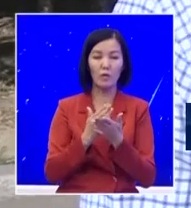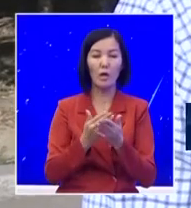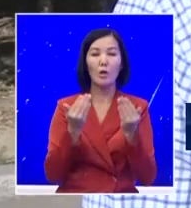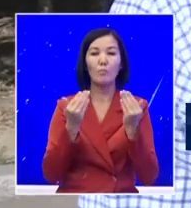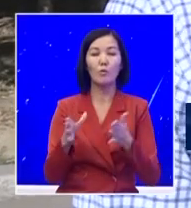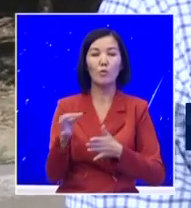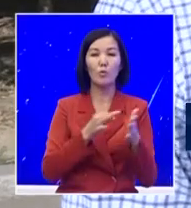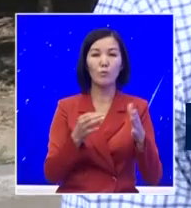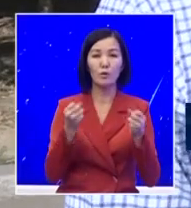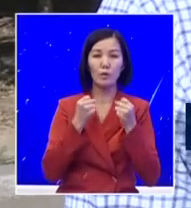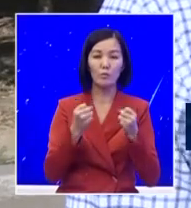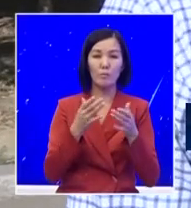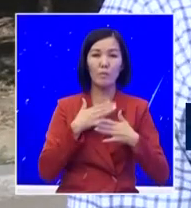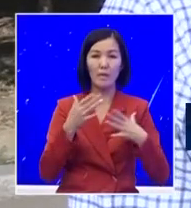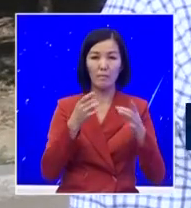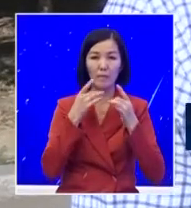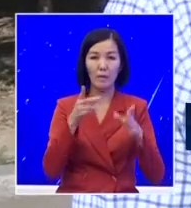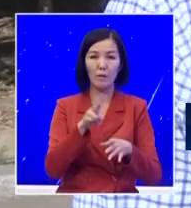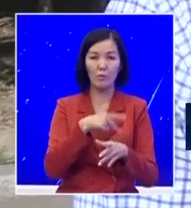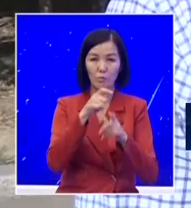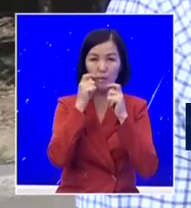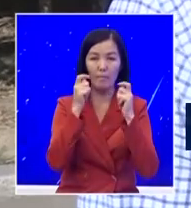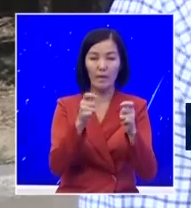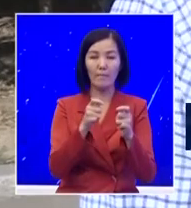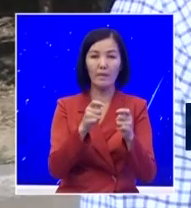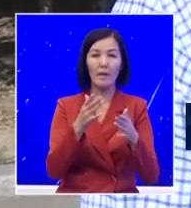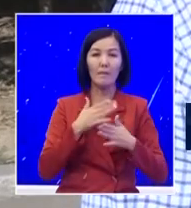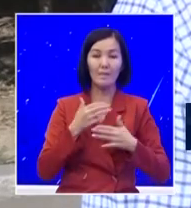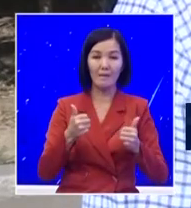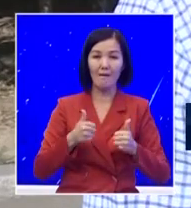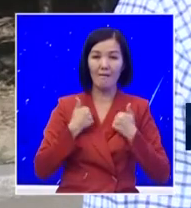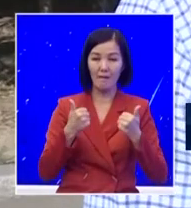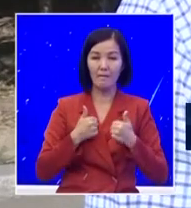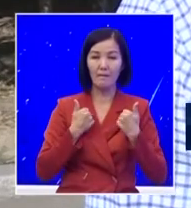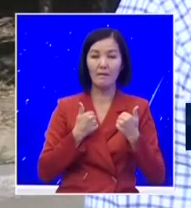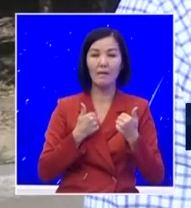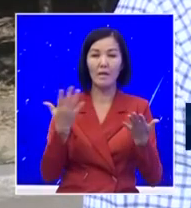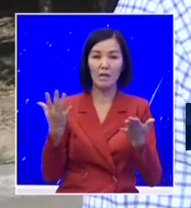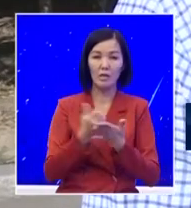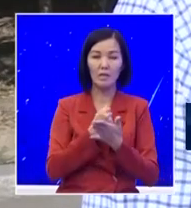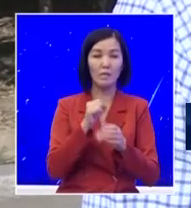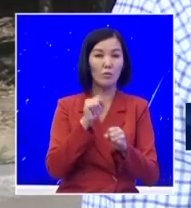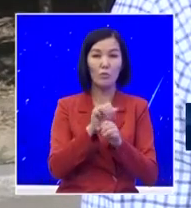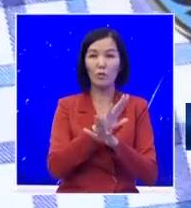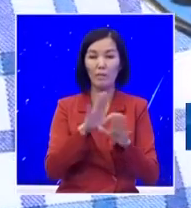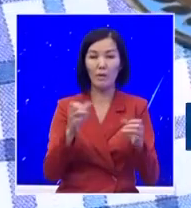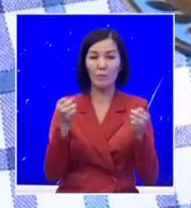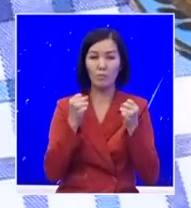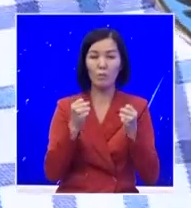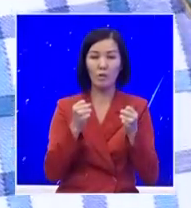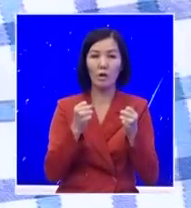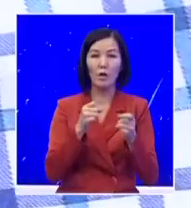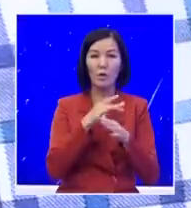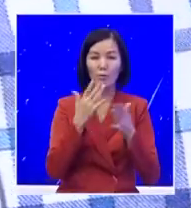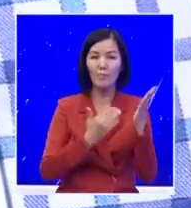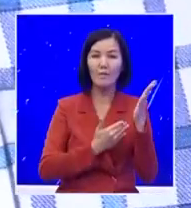спорт басшылығы мені де мерекелік төсбелгімен марапаттады. Бұл әрине бізді қанаттандырып отыр. Жеткен жетістікпен тоқтап қалмай, спорт жолындағы бұдан